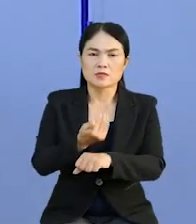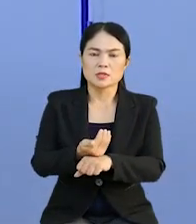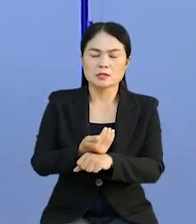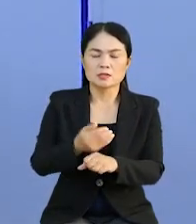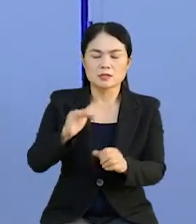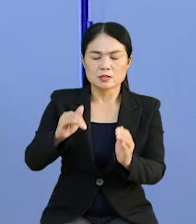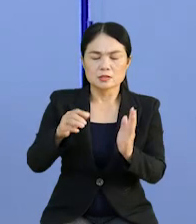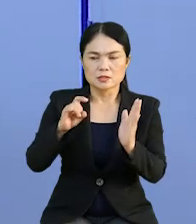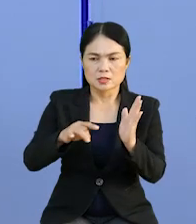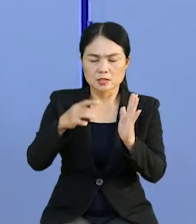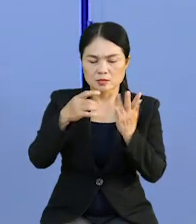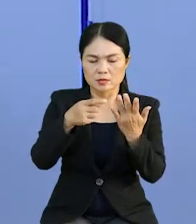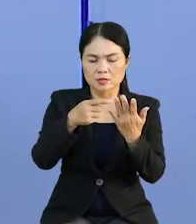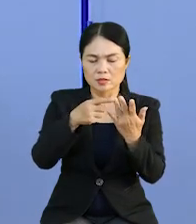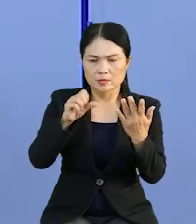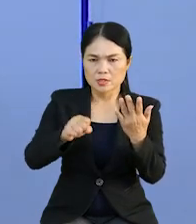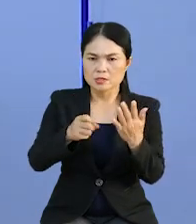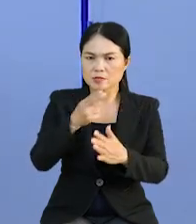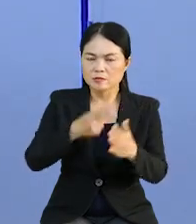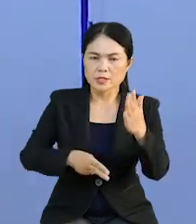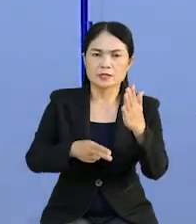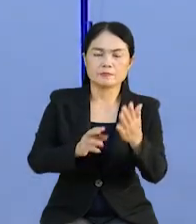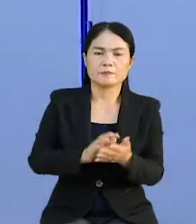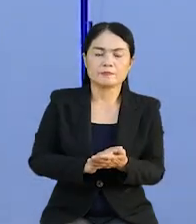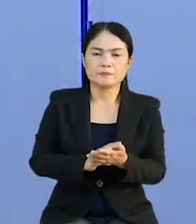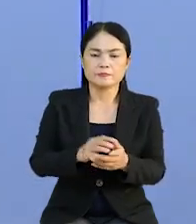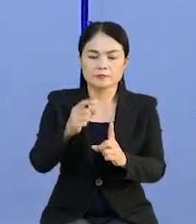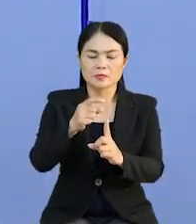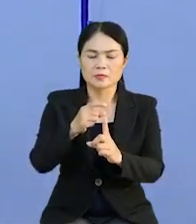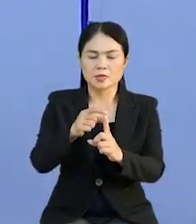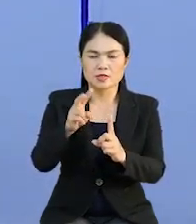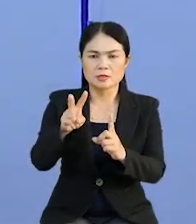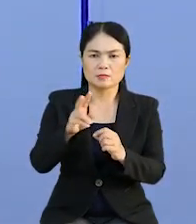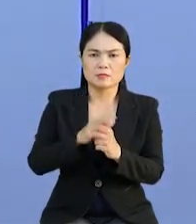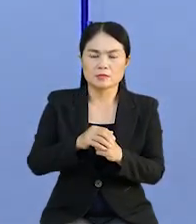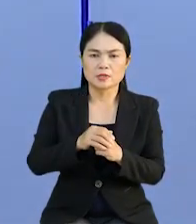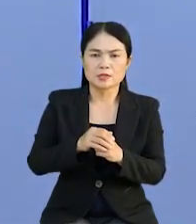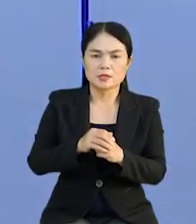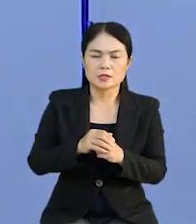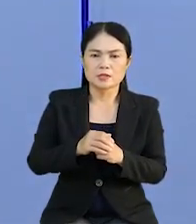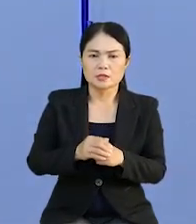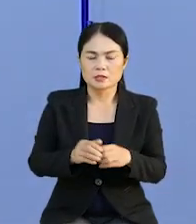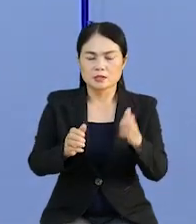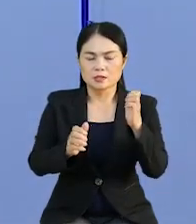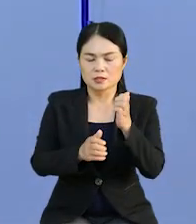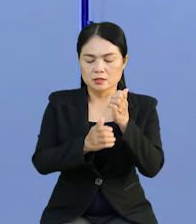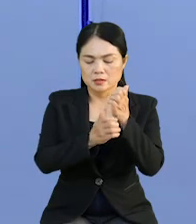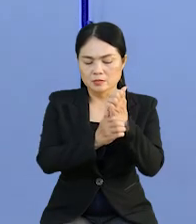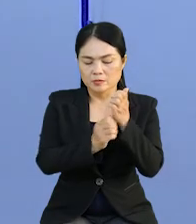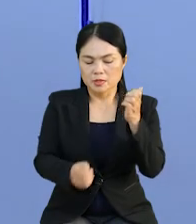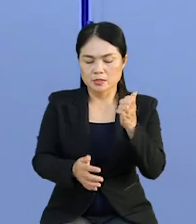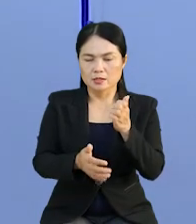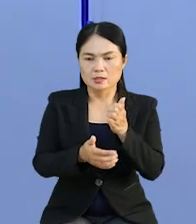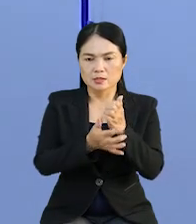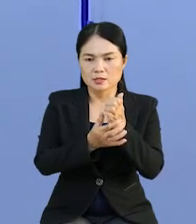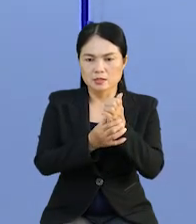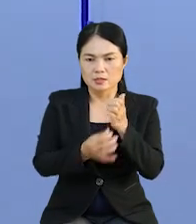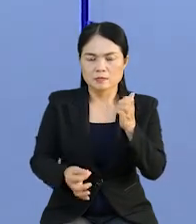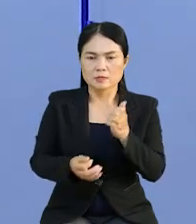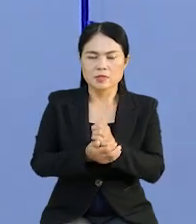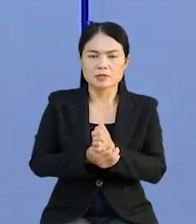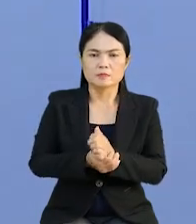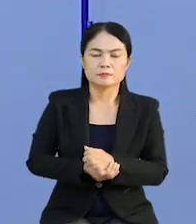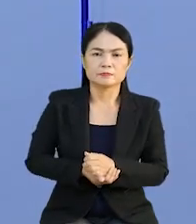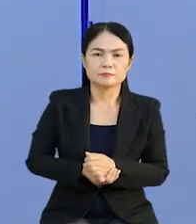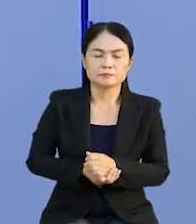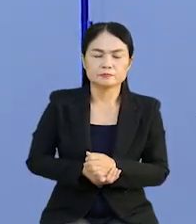ជាអ្វីកូនណាសិលាស្ពតណាកូនណាទី2គឺពាក្យចំរាញ់បាទចំរាញ់ធ្វើម៉េចទៅ